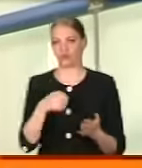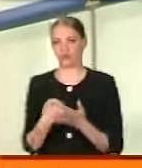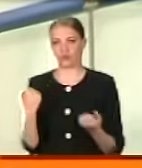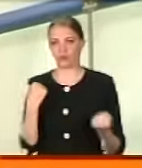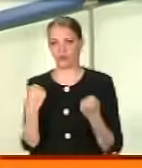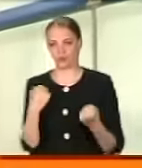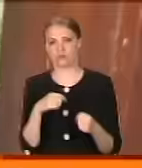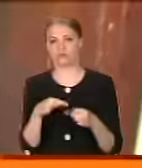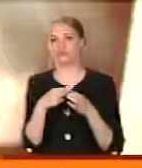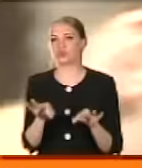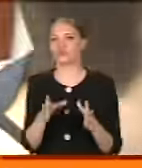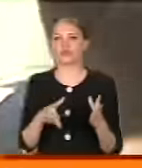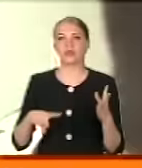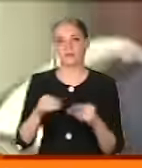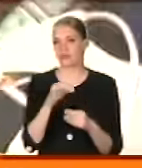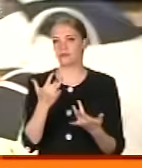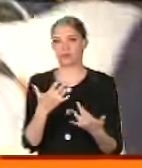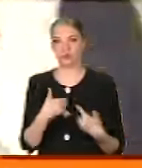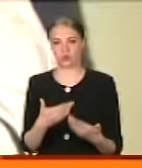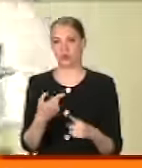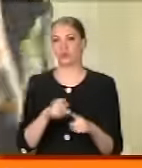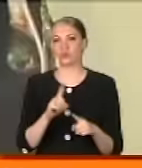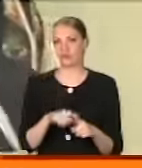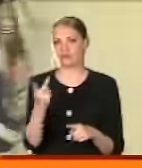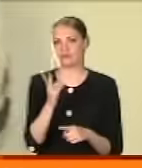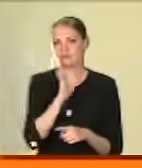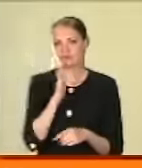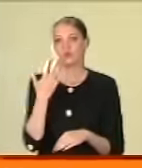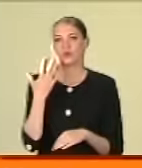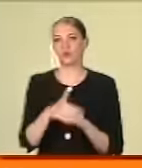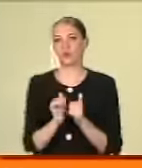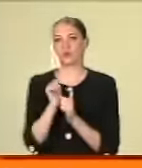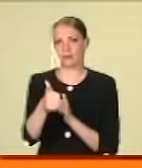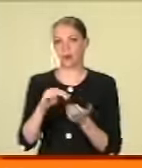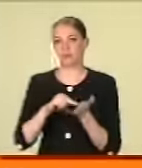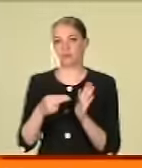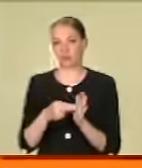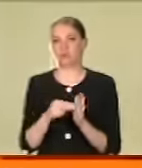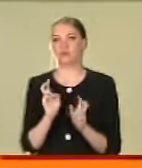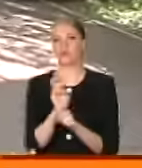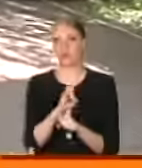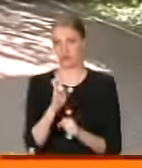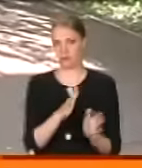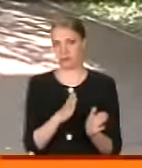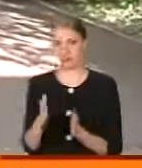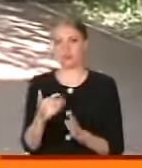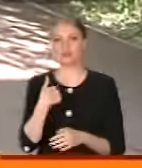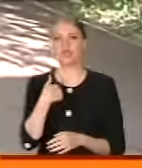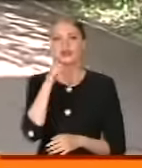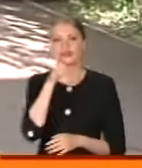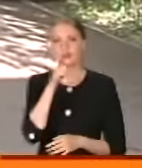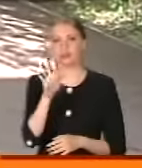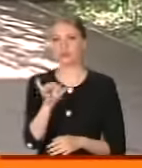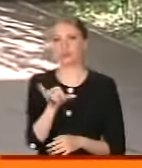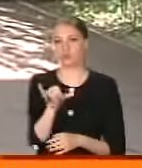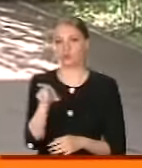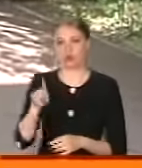до спорту дозволена усм и досхочу тож Олександра та Оля вже наперед планують похи у библиотеку Я завтра субота